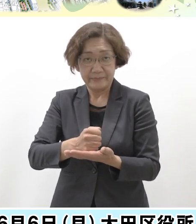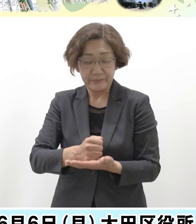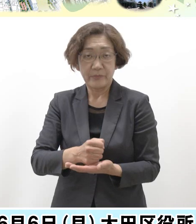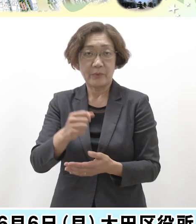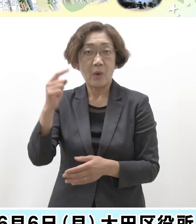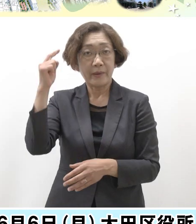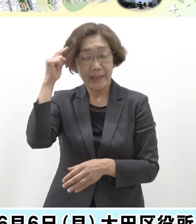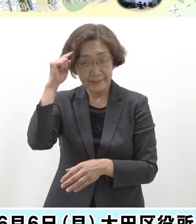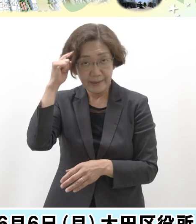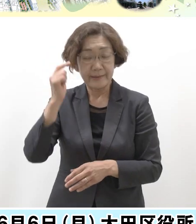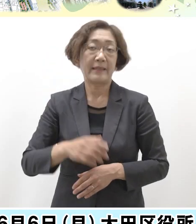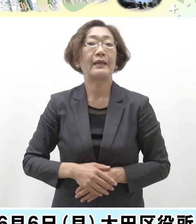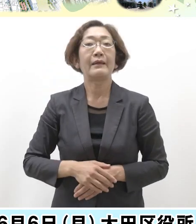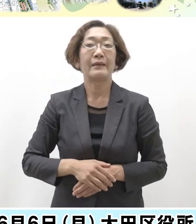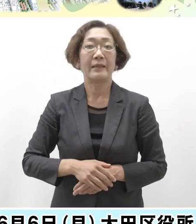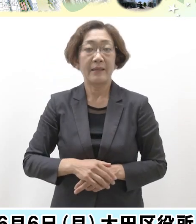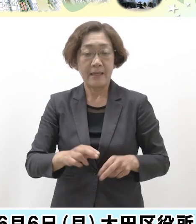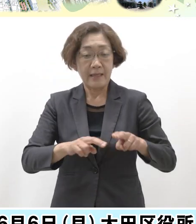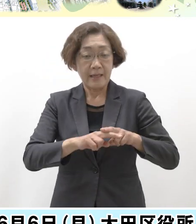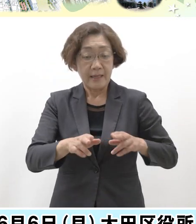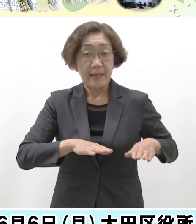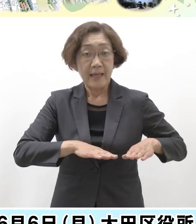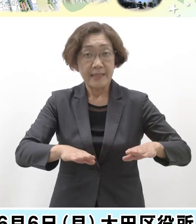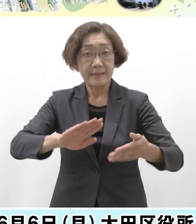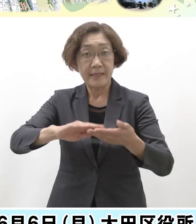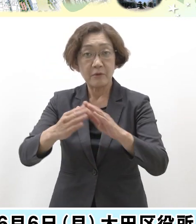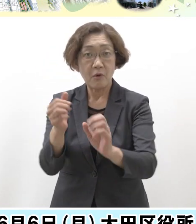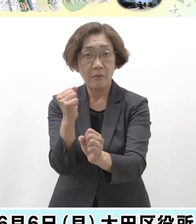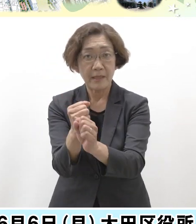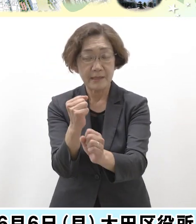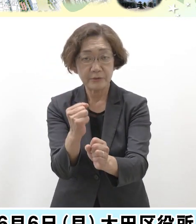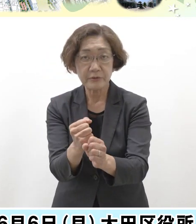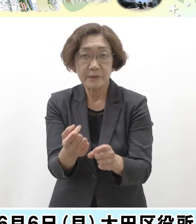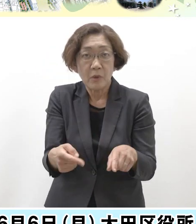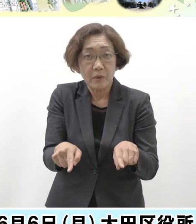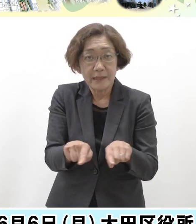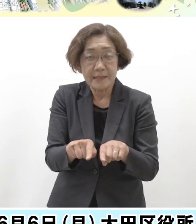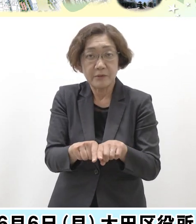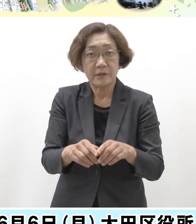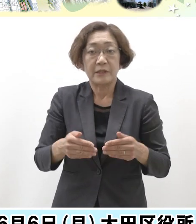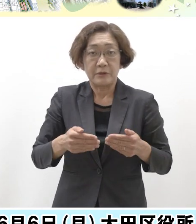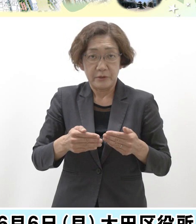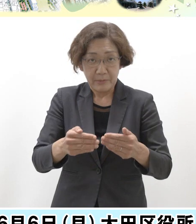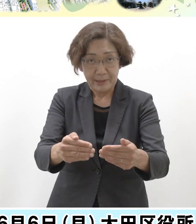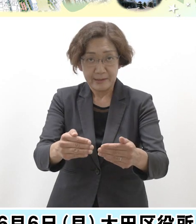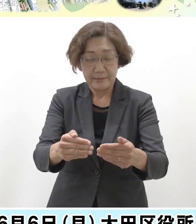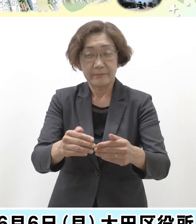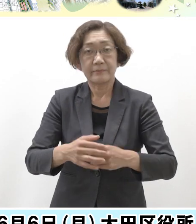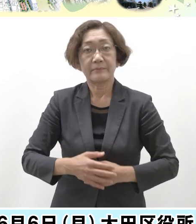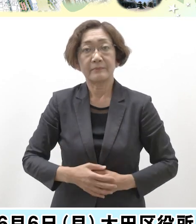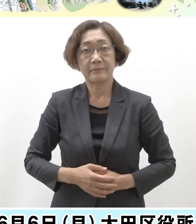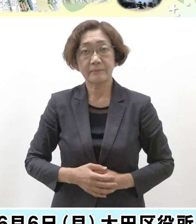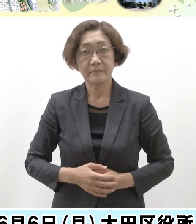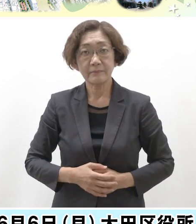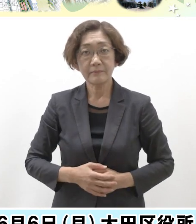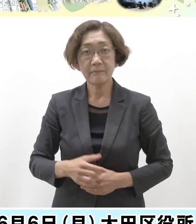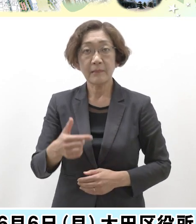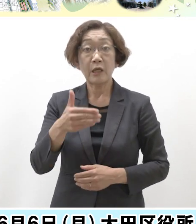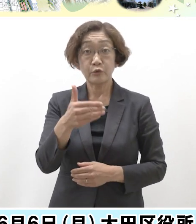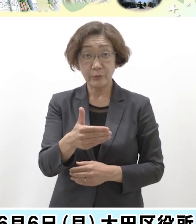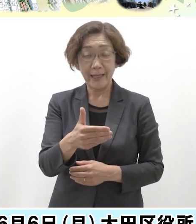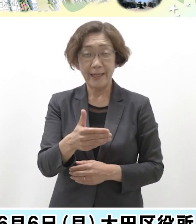した沿線のまちづくりを連動して進めることが重要であります。大田